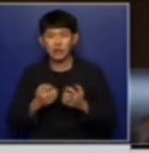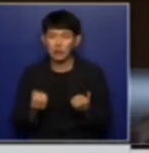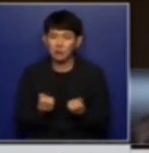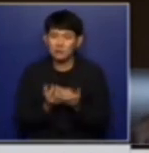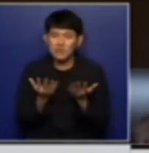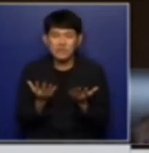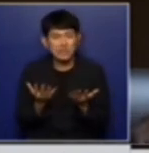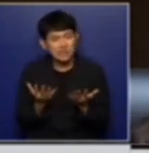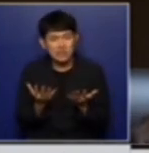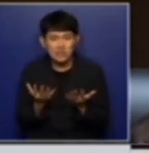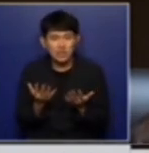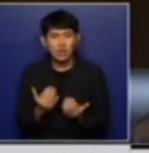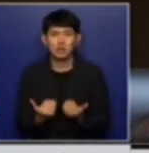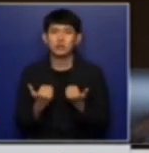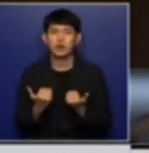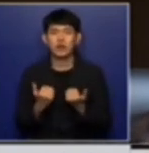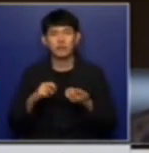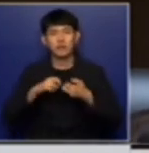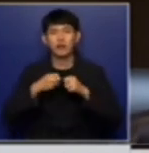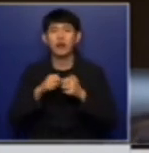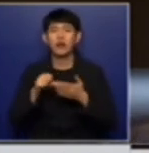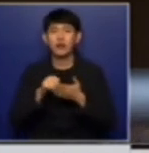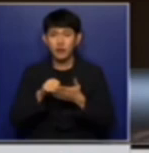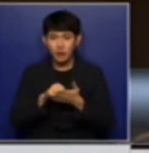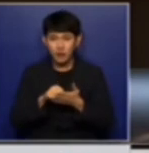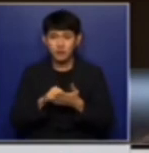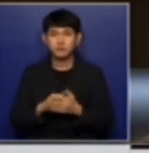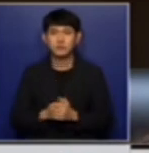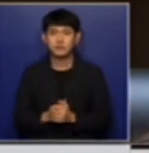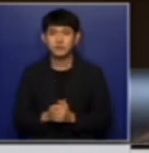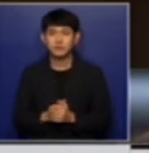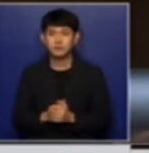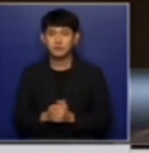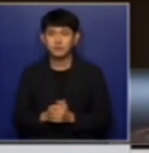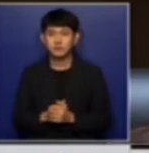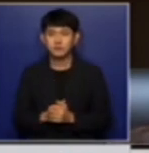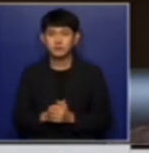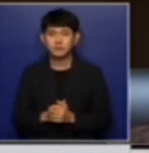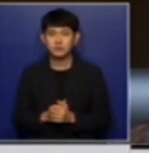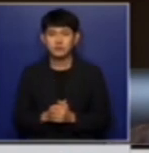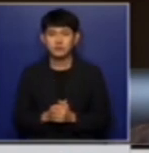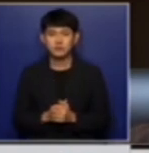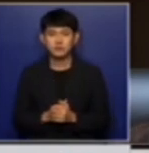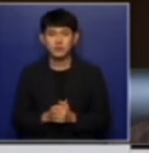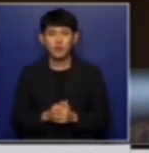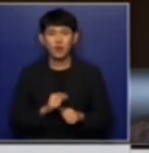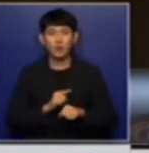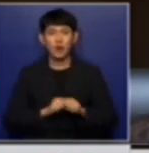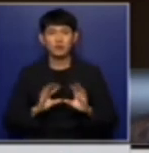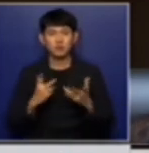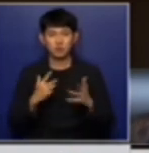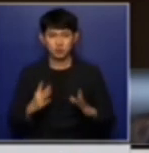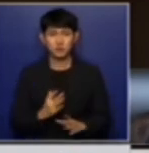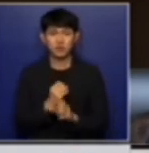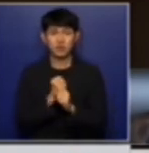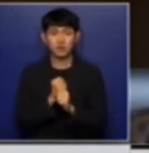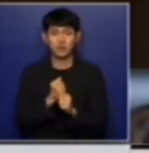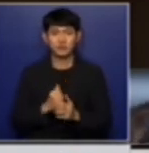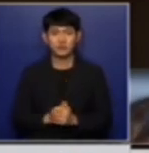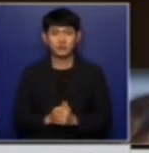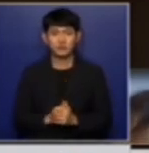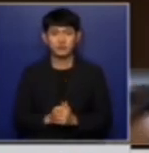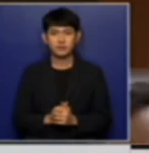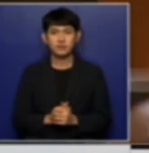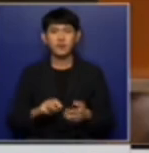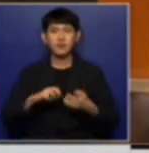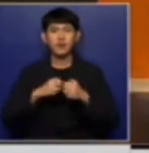นั้นในการแก้ไขปัญหาครับท่านประธานครับเวลาจะหมดแล้วผมขอสรุปเลยในการ